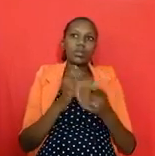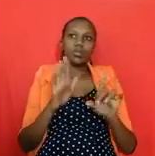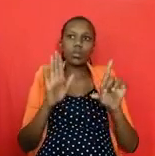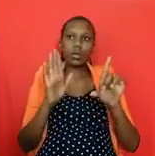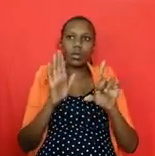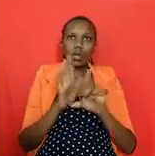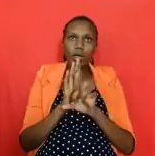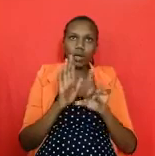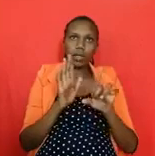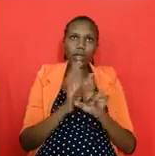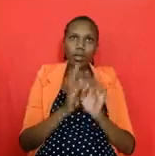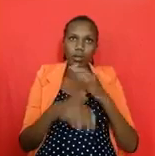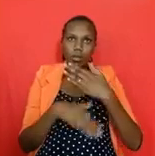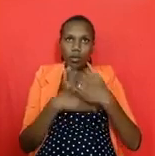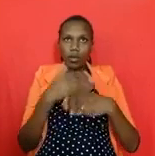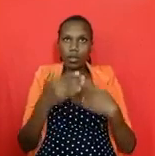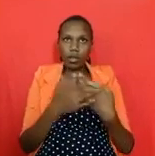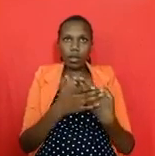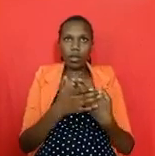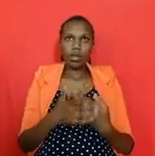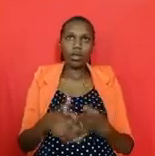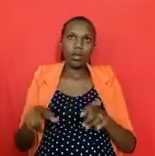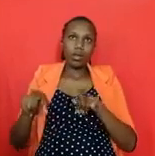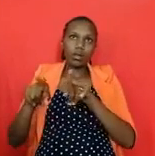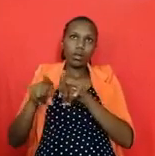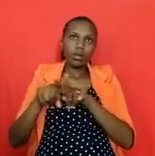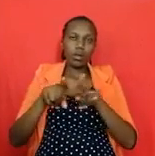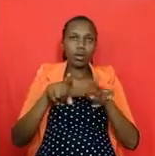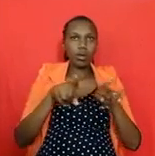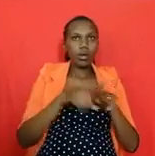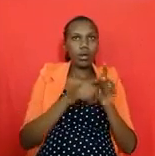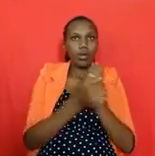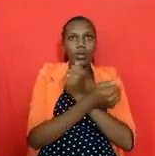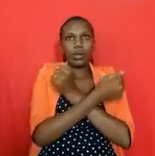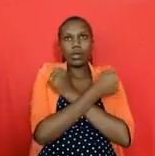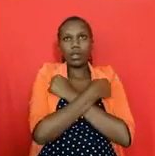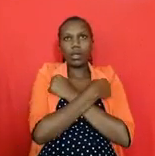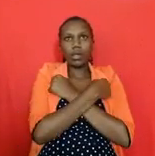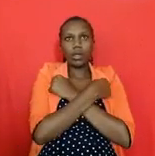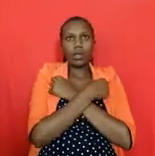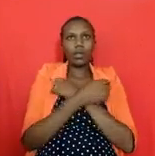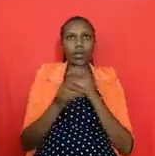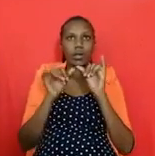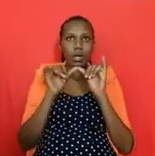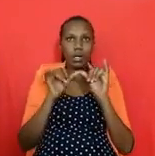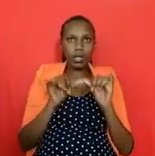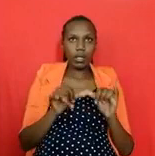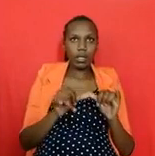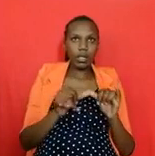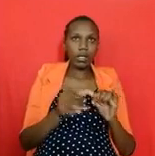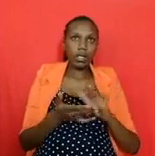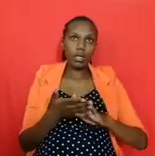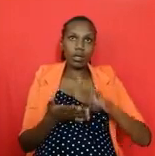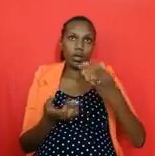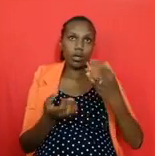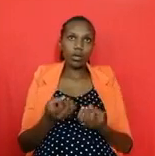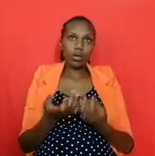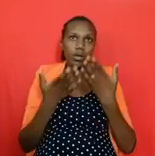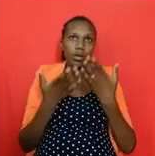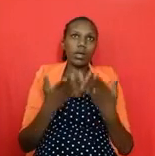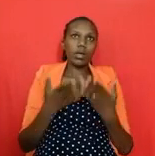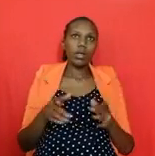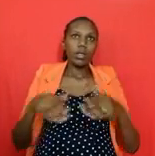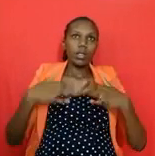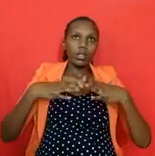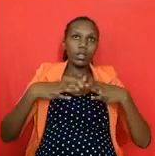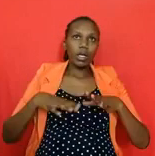gũkinete mahaki mothe naguo wega nĩũgatĩra